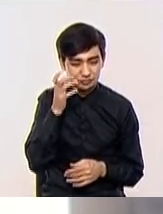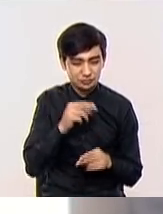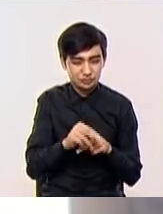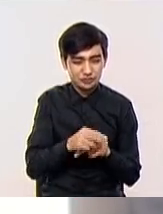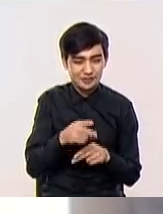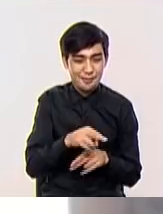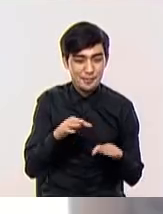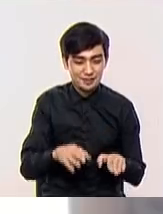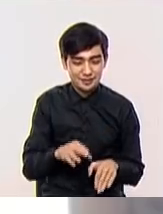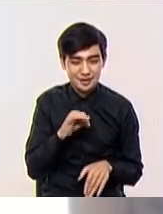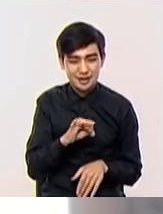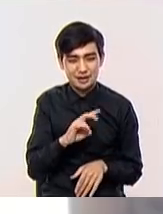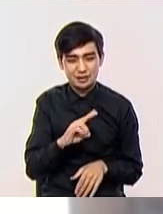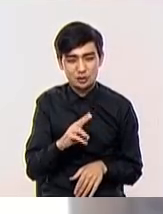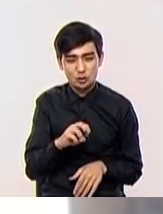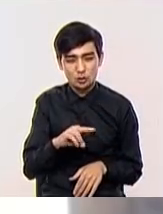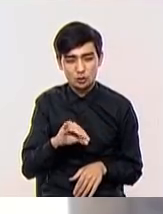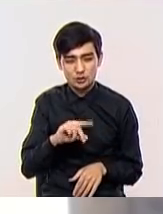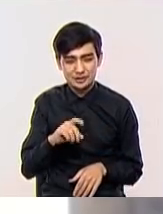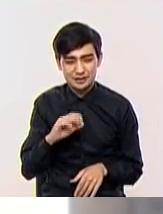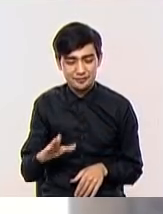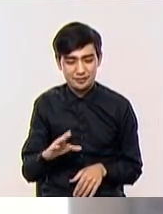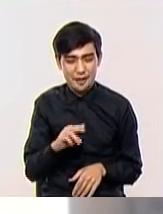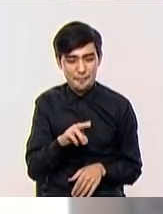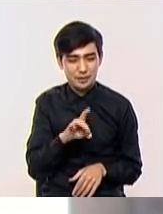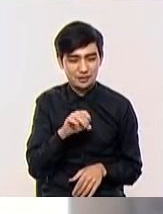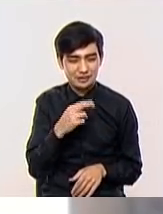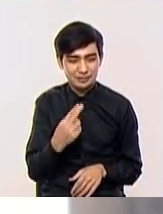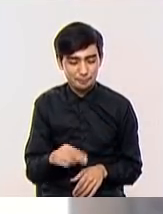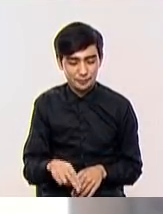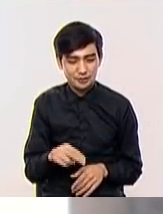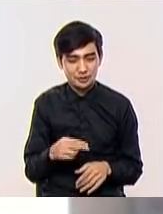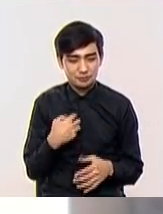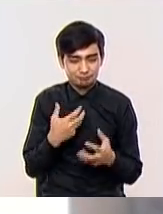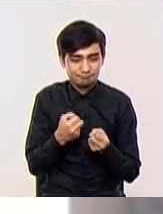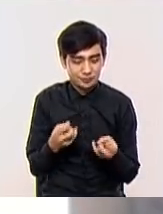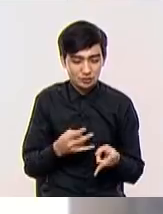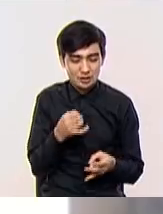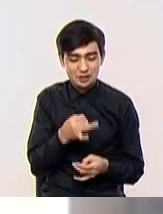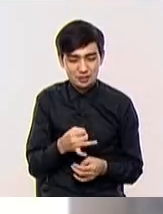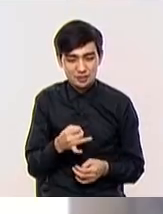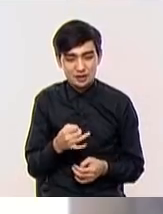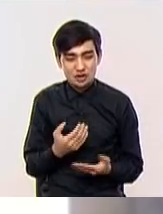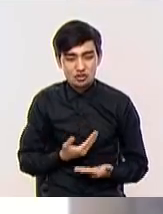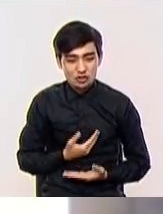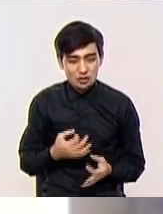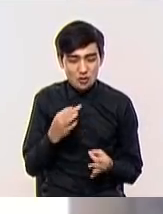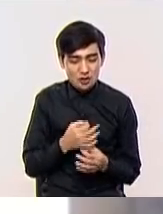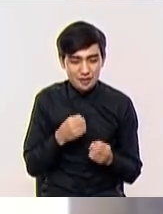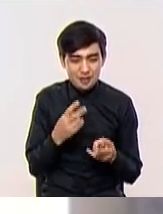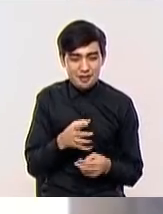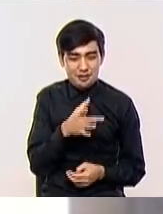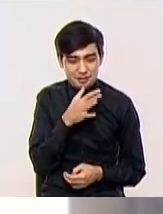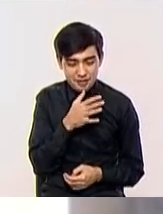саласында инклюзивтілік принципін ұстануымыз керек. Яғни күнкөрісіне,